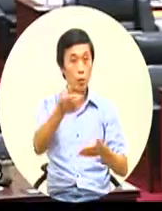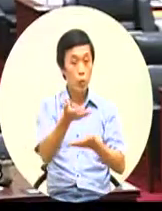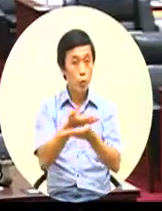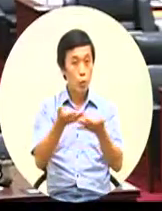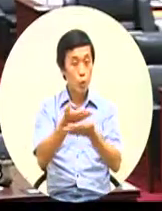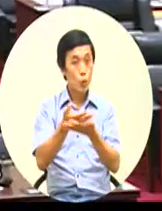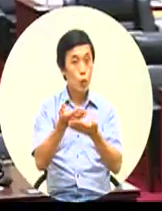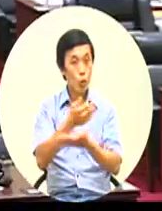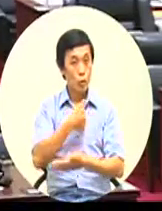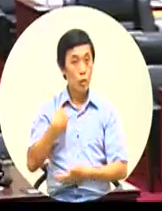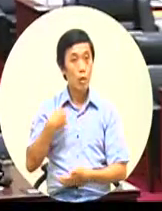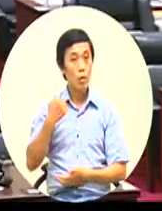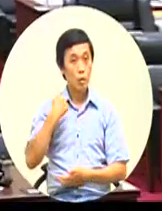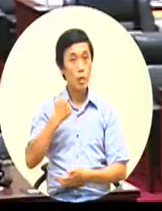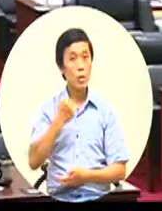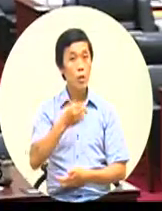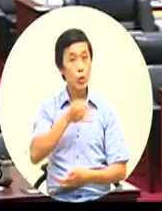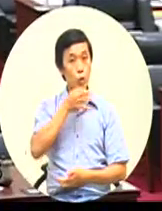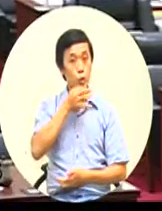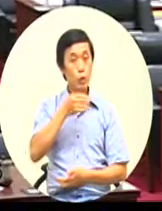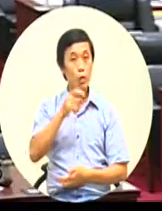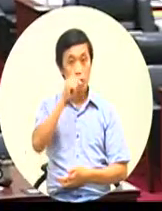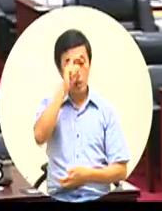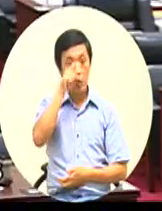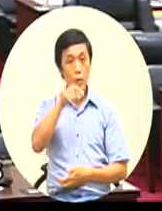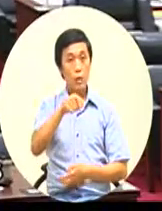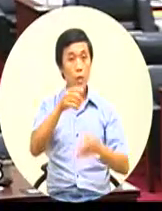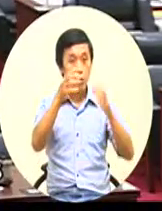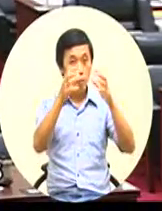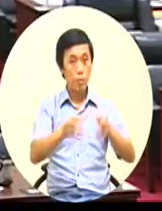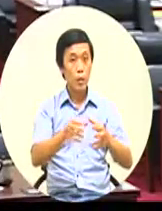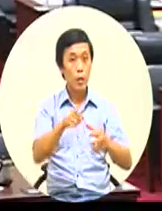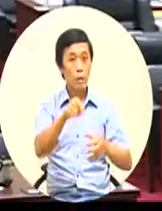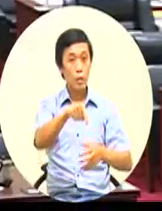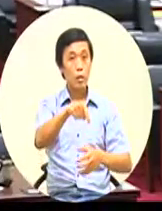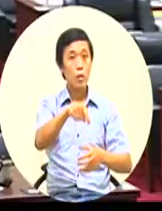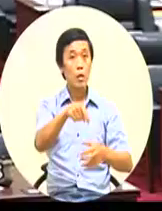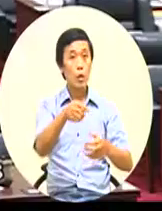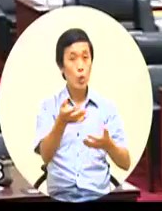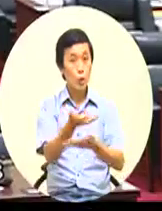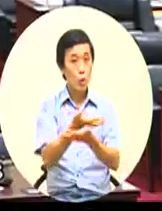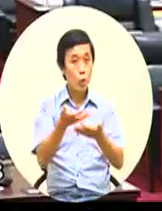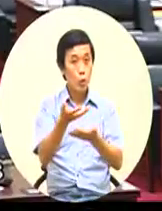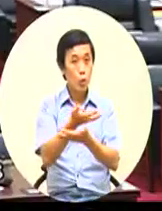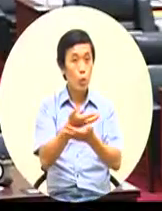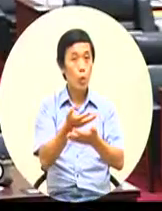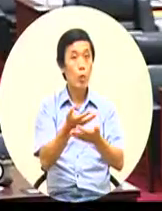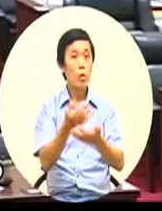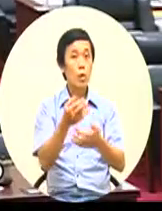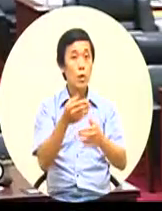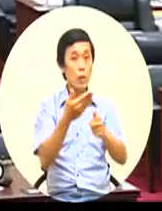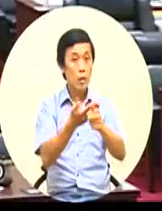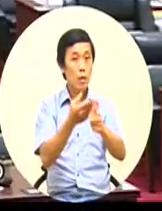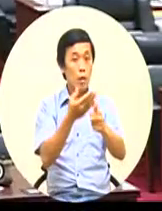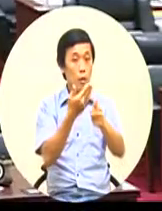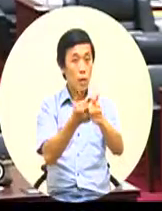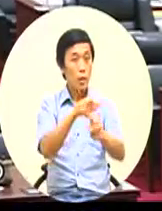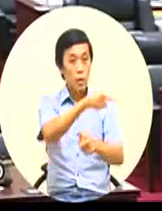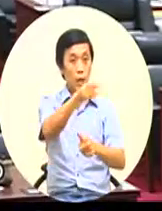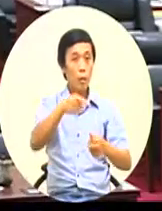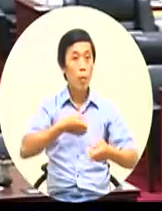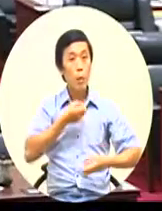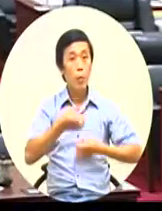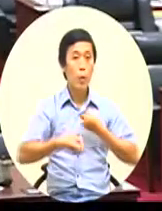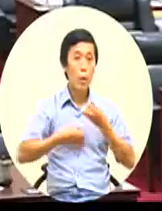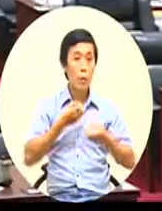今天如果你愿意，希望你开一个平台，让所有人能够把所有的状况说清楚、讲明白，让事实的真